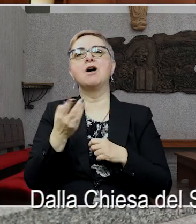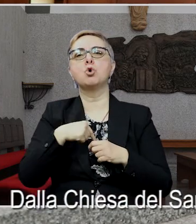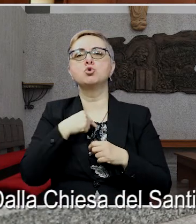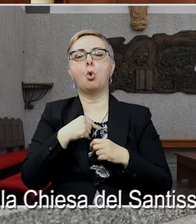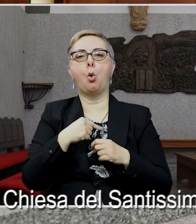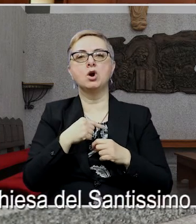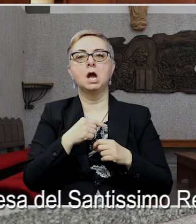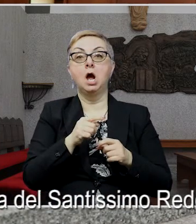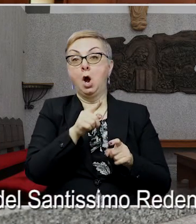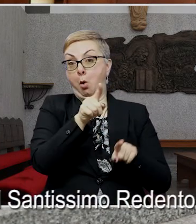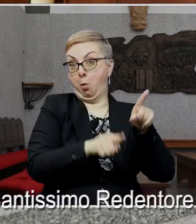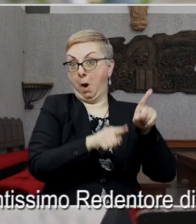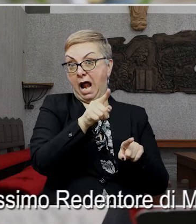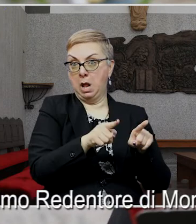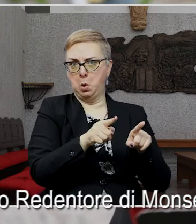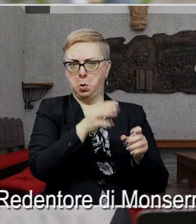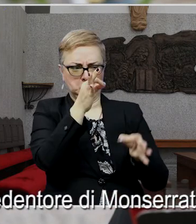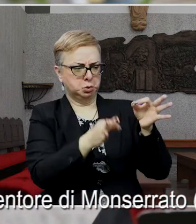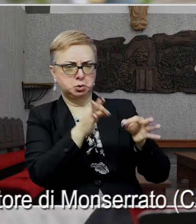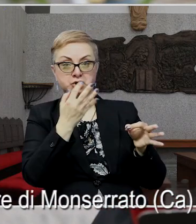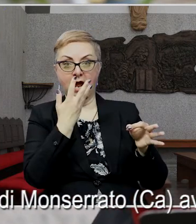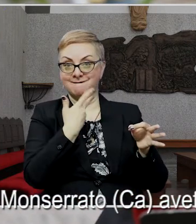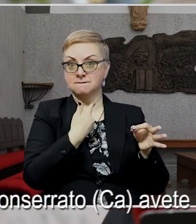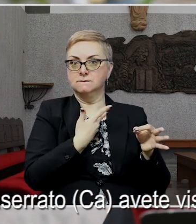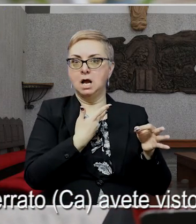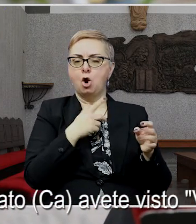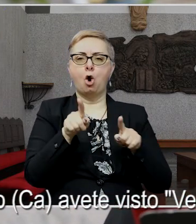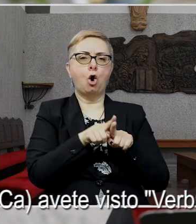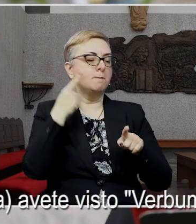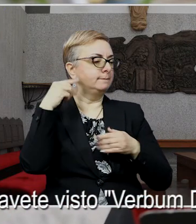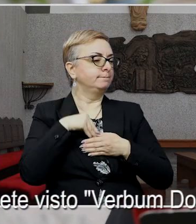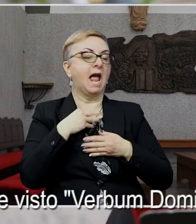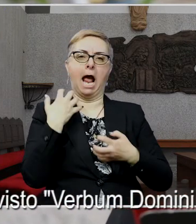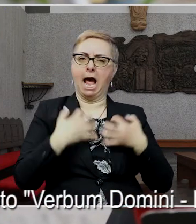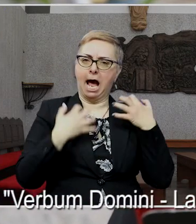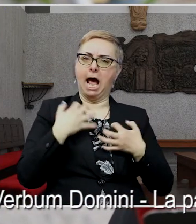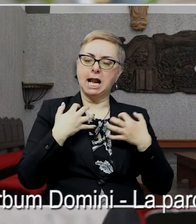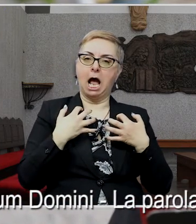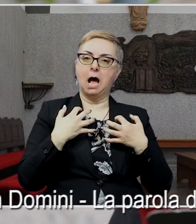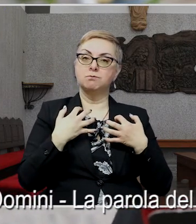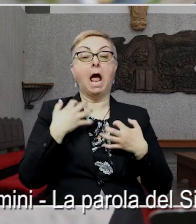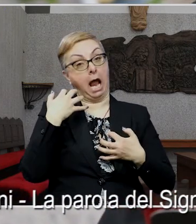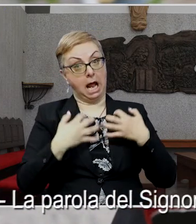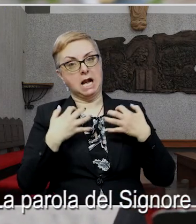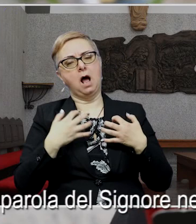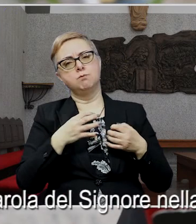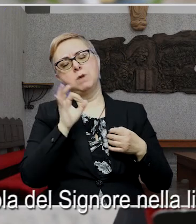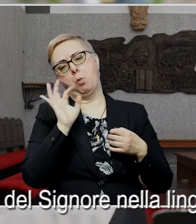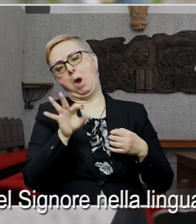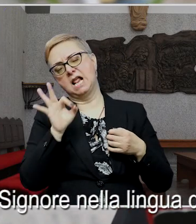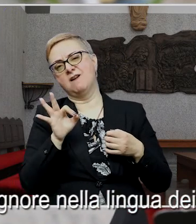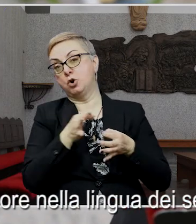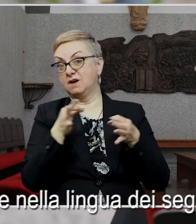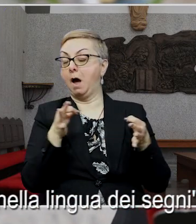condannare qualcuno o quando sentiamo anche un po di rabbia dentro di noi ecco arrabbiarsi qualche volta